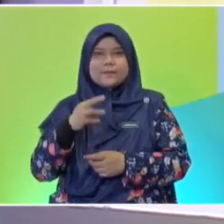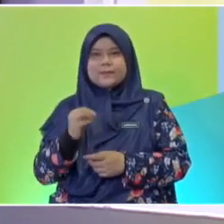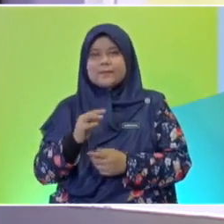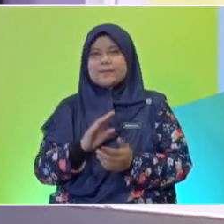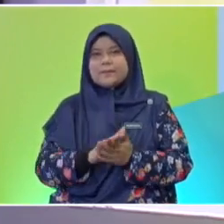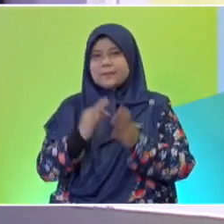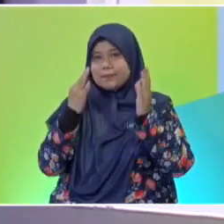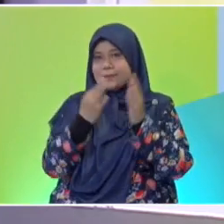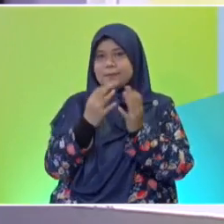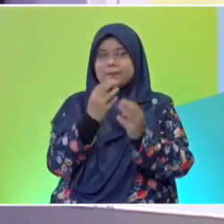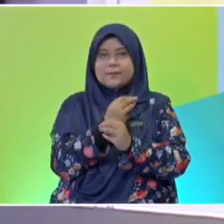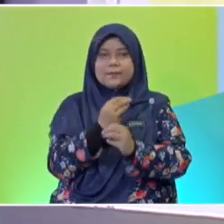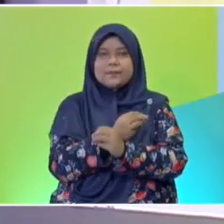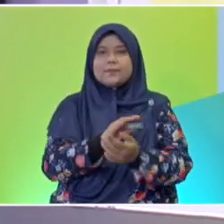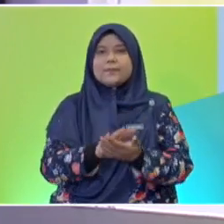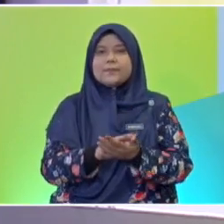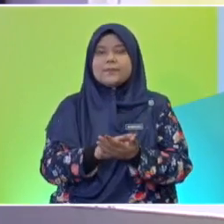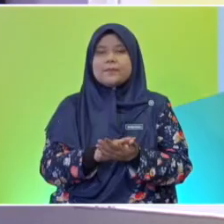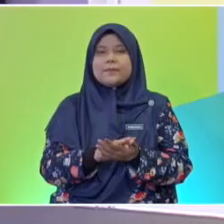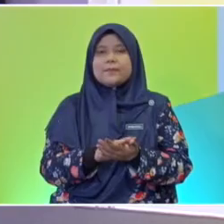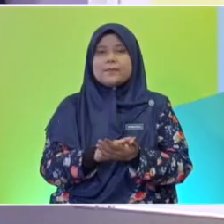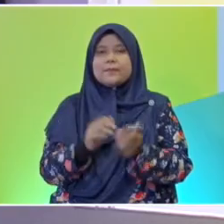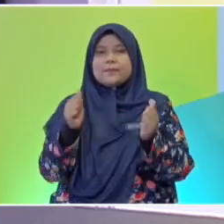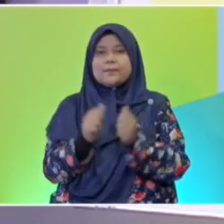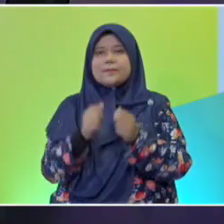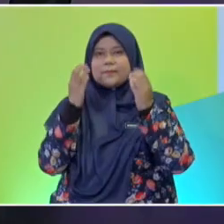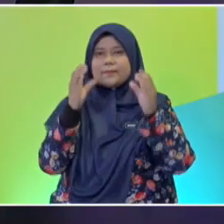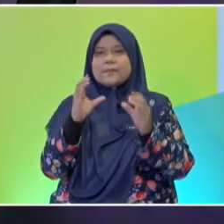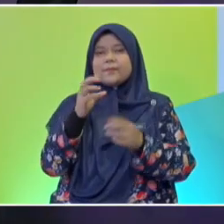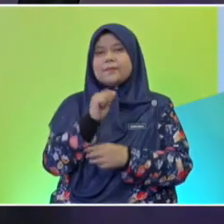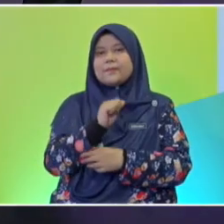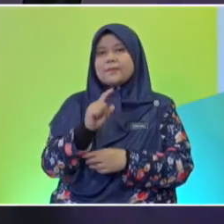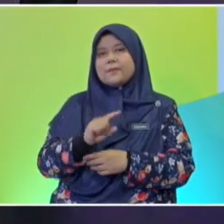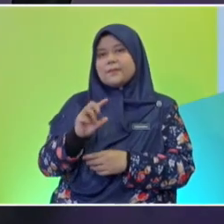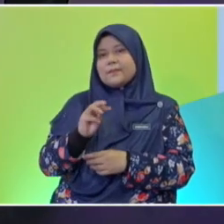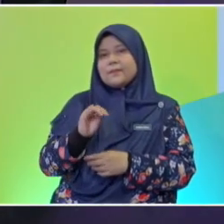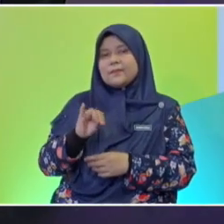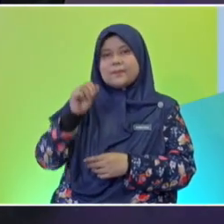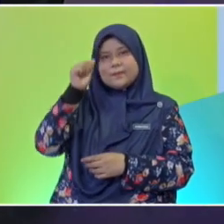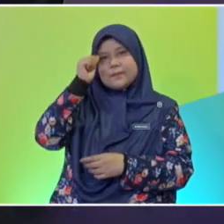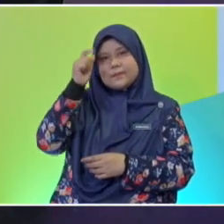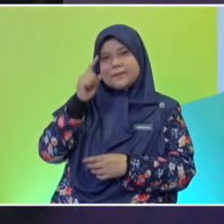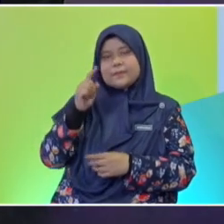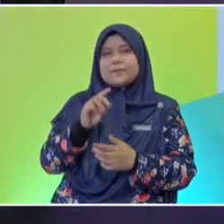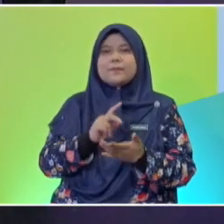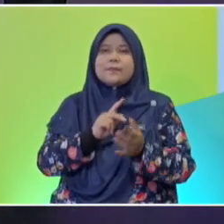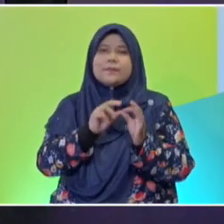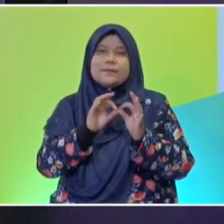mata pelajaran matematika bersama dengan Cikgu Azmi untuk topik kita hari ini yaitu